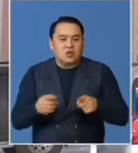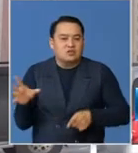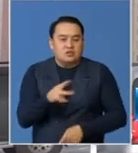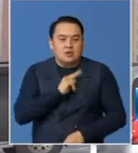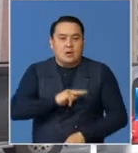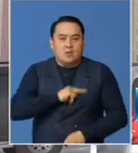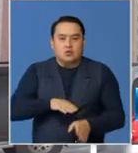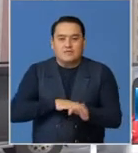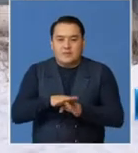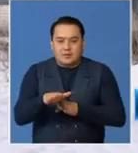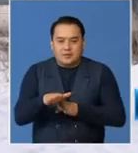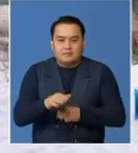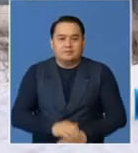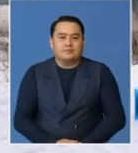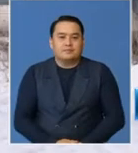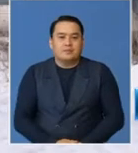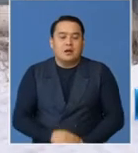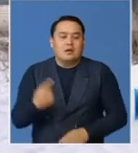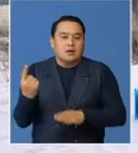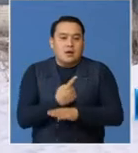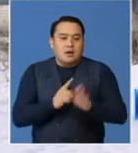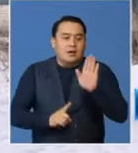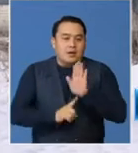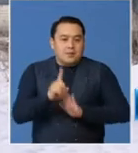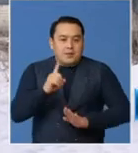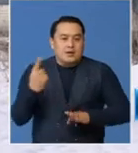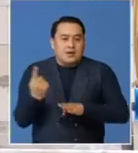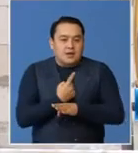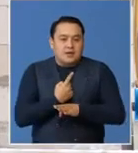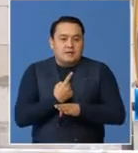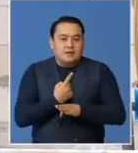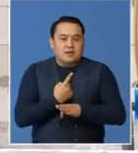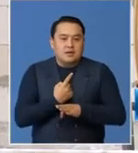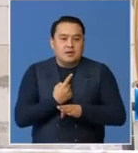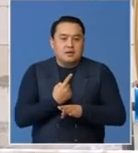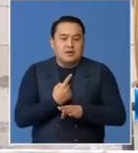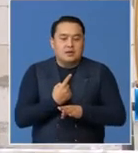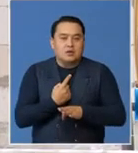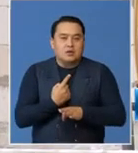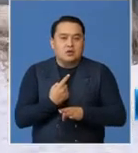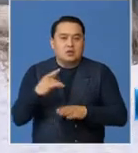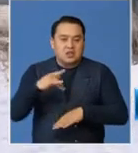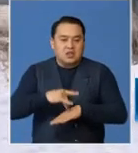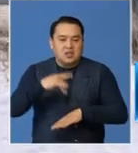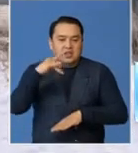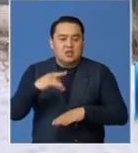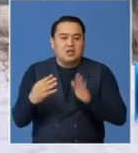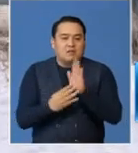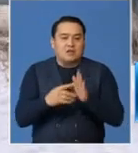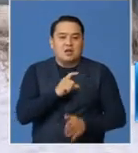работы уже выполнены. Начали строить первый дом по программе 7-20-25. Это двухсекционный девятиэтажный